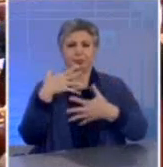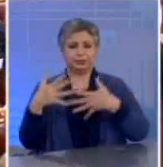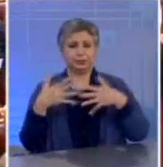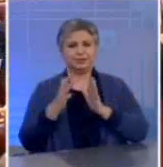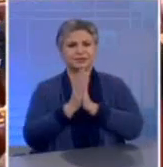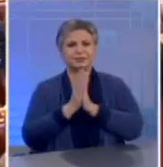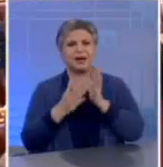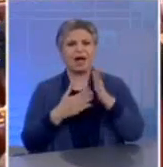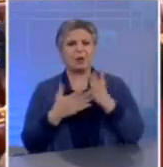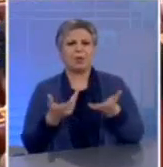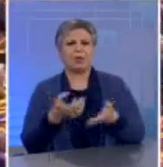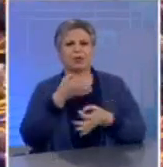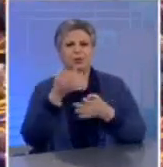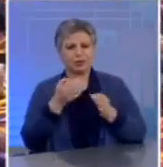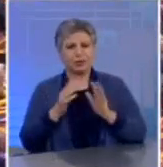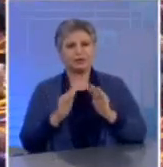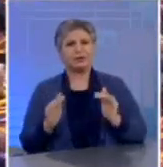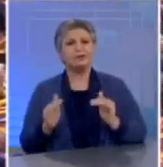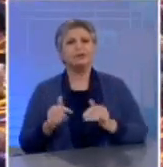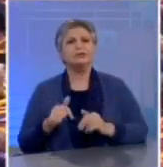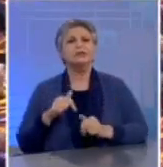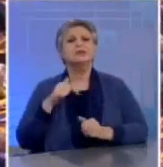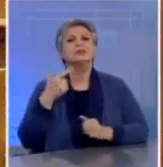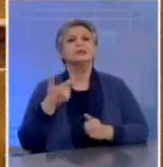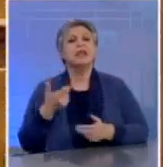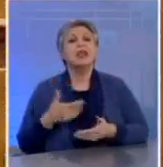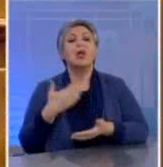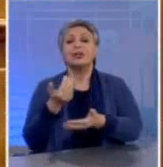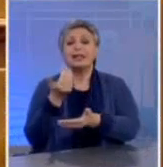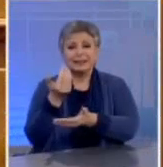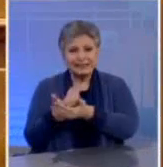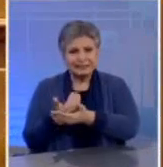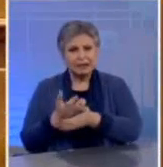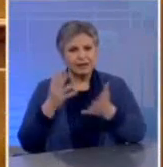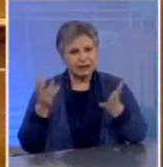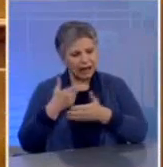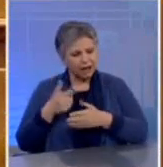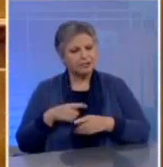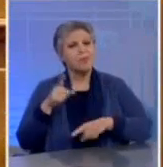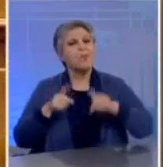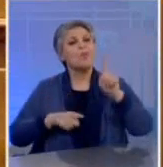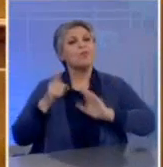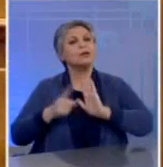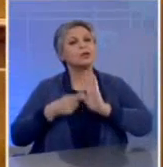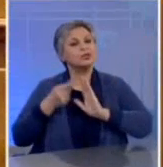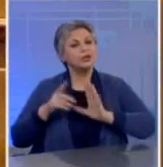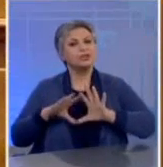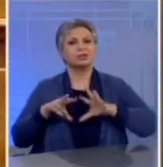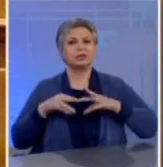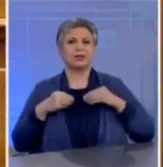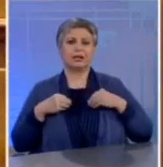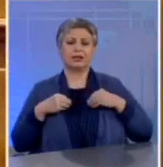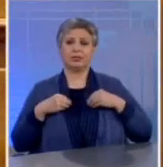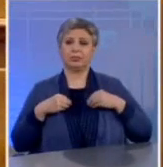Μήπως μπορούμε να ησυχάσουμε λίγο. Τα αιτήματα ενίοτε γίνονται και αποδεκτά. Λοιπόν, αν